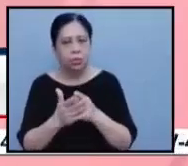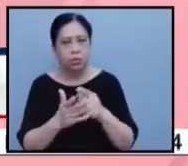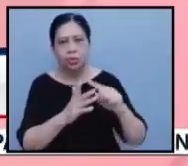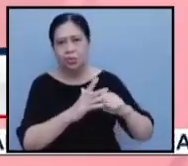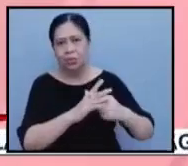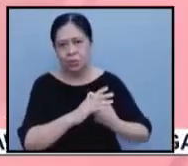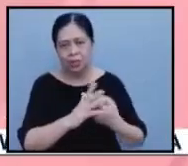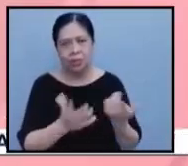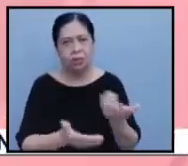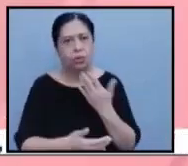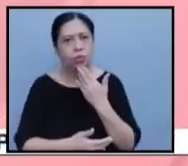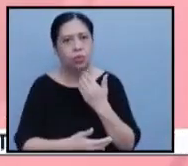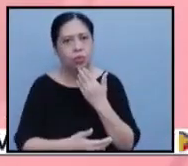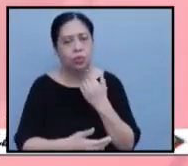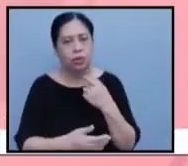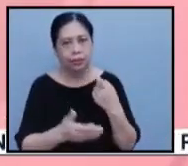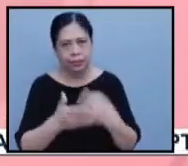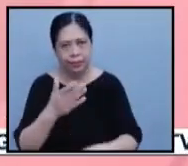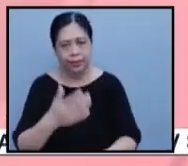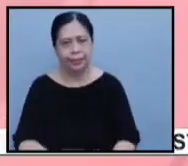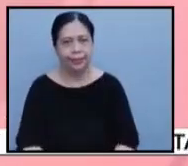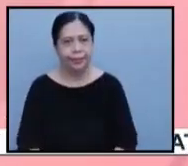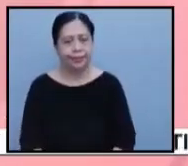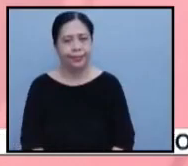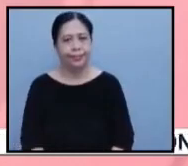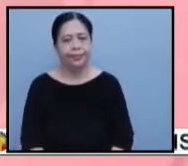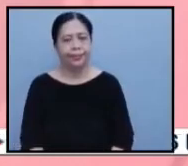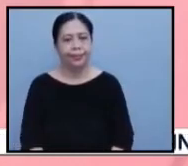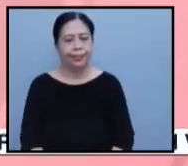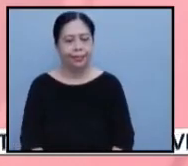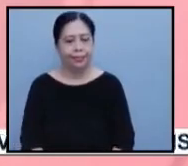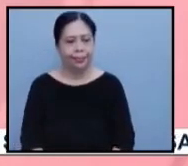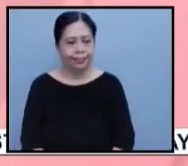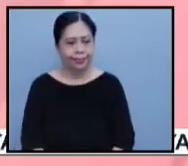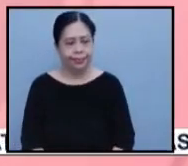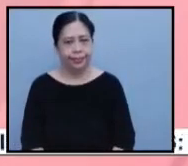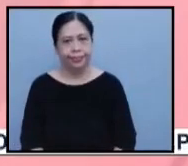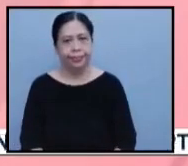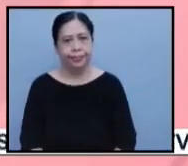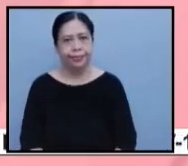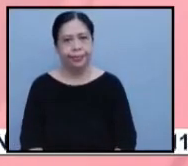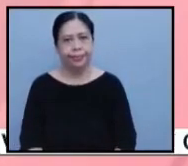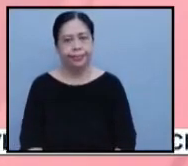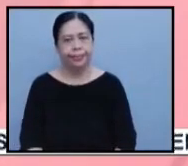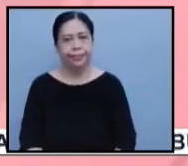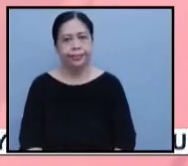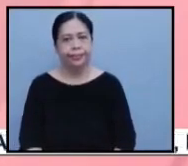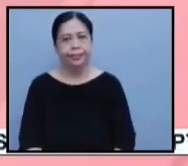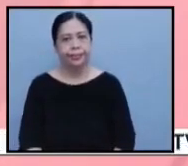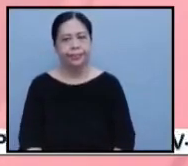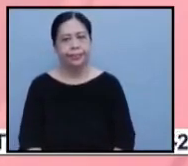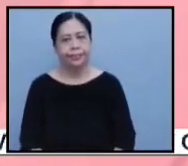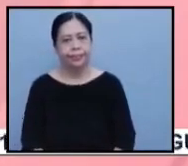asukal kalal pilla para sa morning show ng bayan ry and Shine Pilipinas